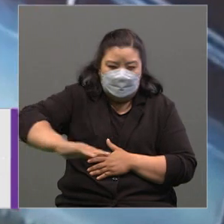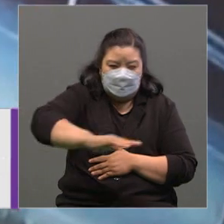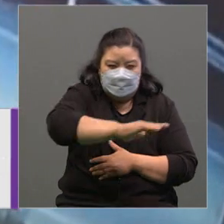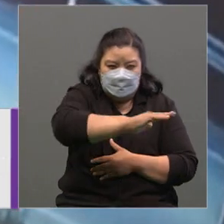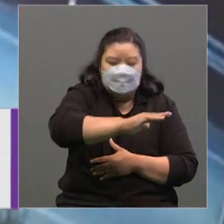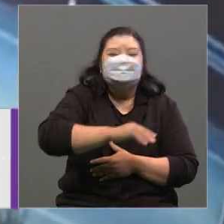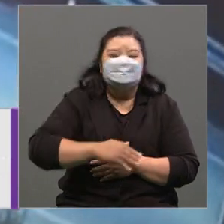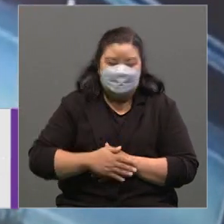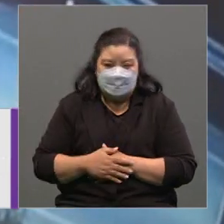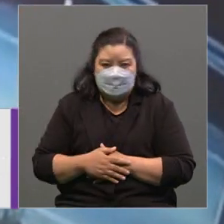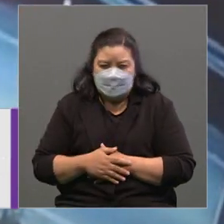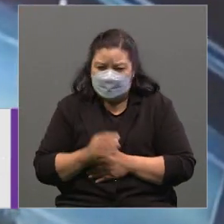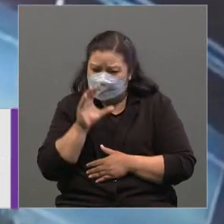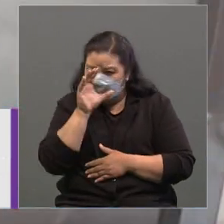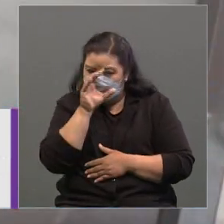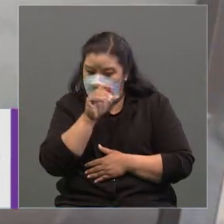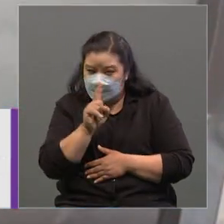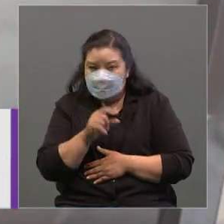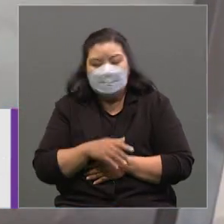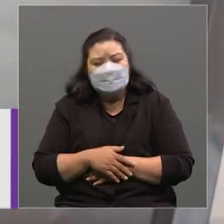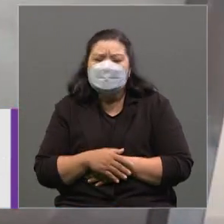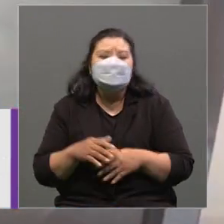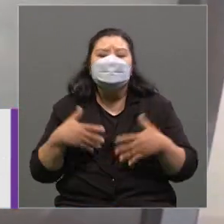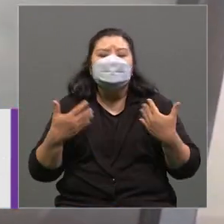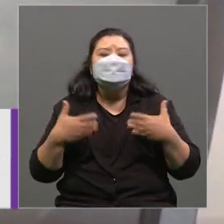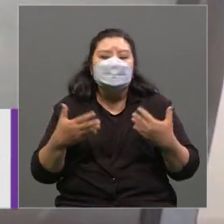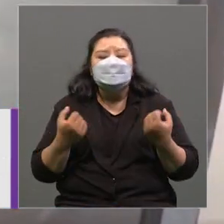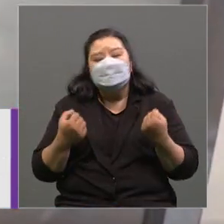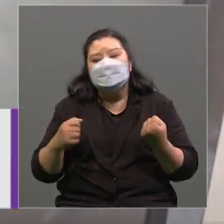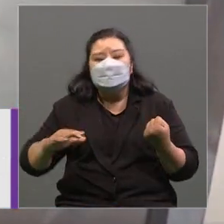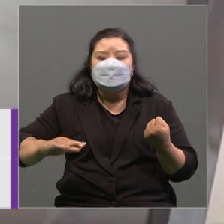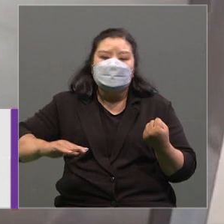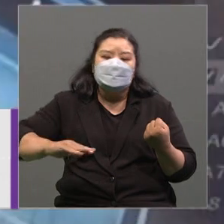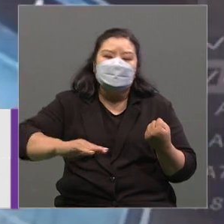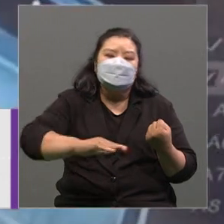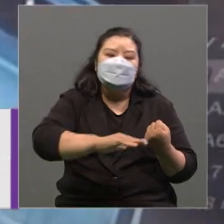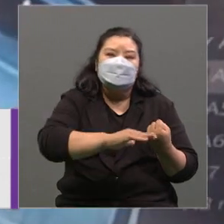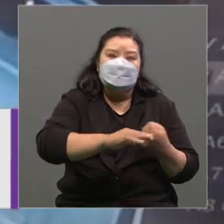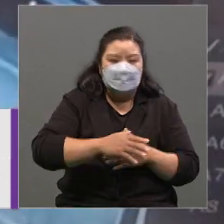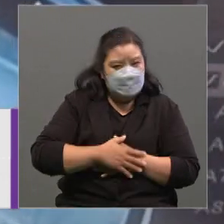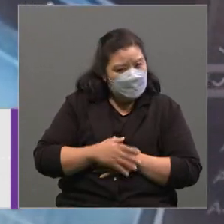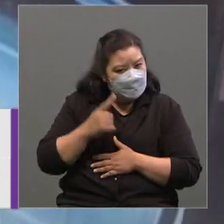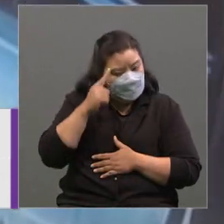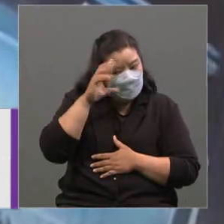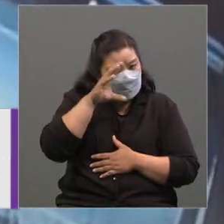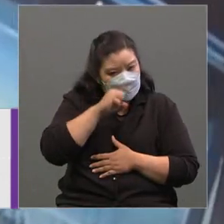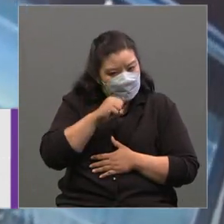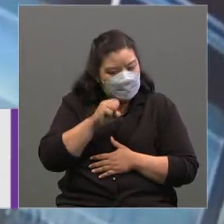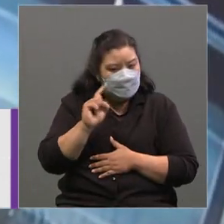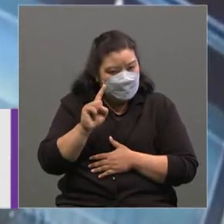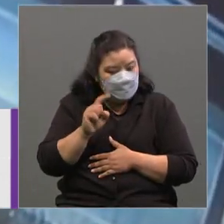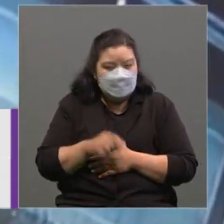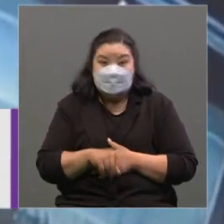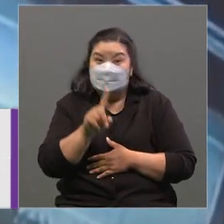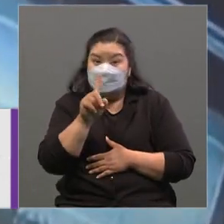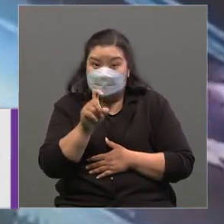ที่คาดการเนี่ยก็เป็นการขับด้วยความเร็วปกตินะคะไม่ได้มีการชะลอแล้วเขาบอกว่าคาดการว่าขับตรงไปยังจุดที่มีการพบ